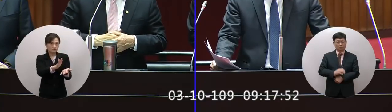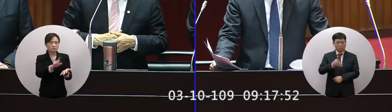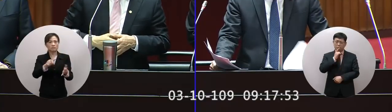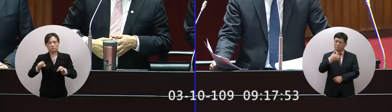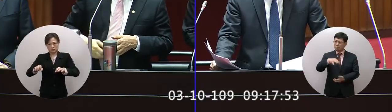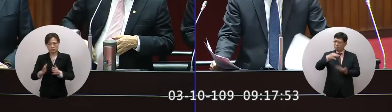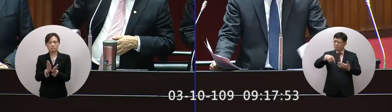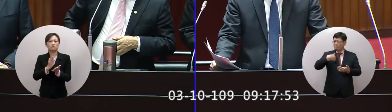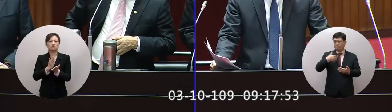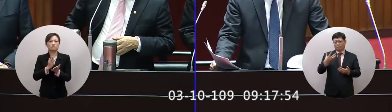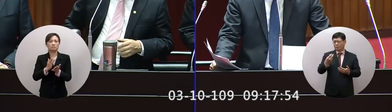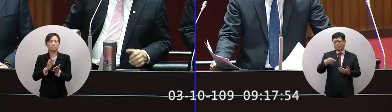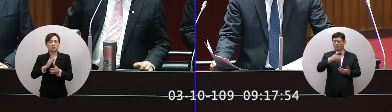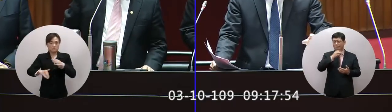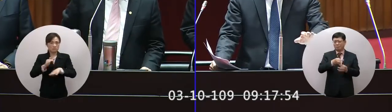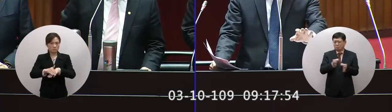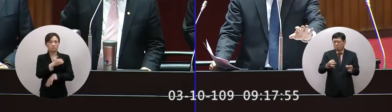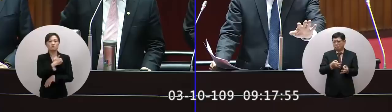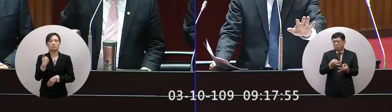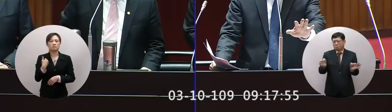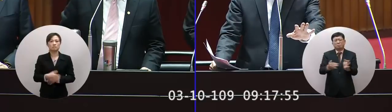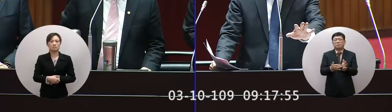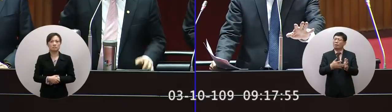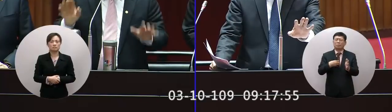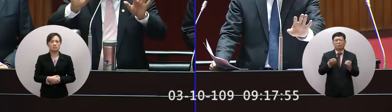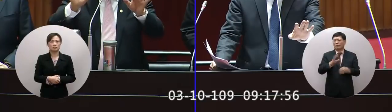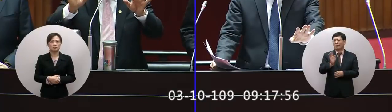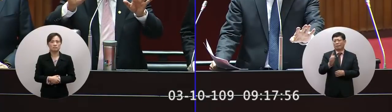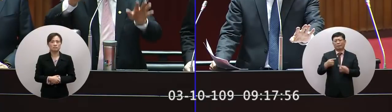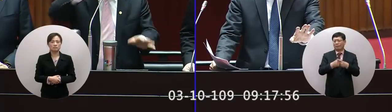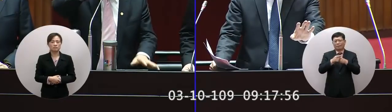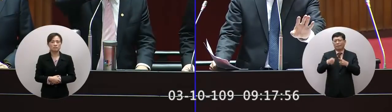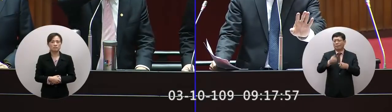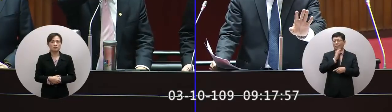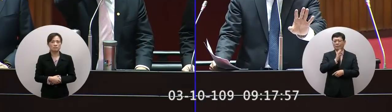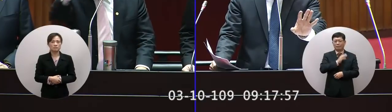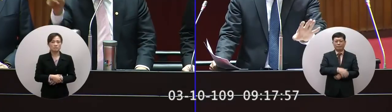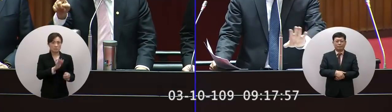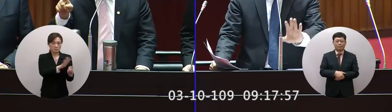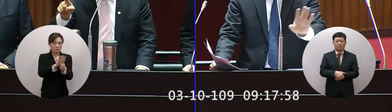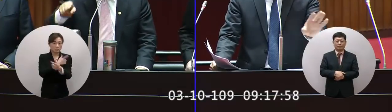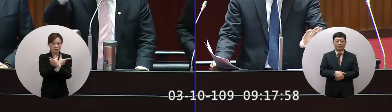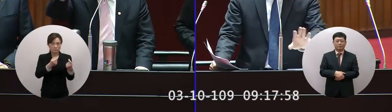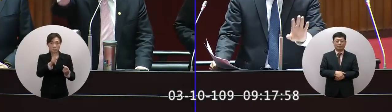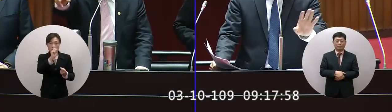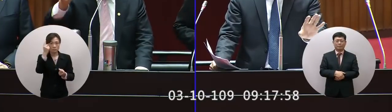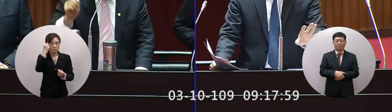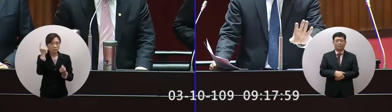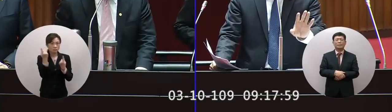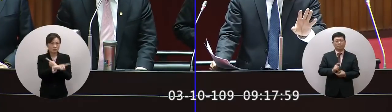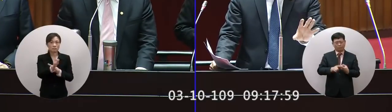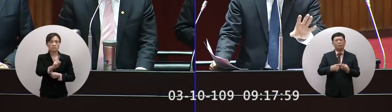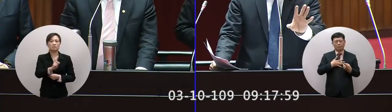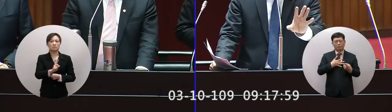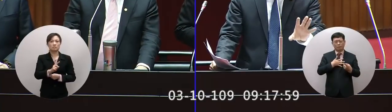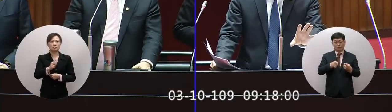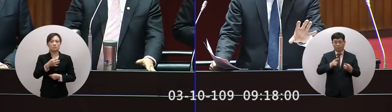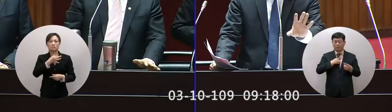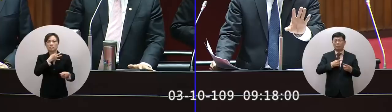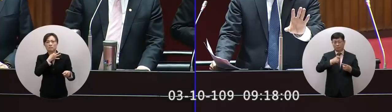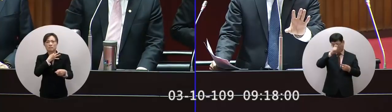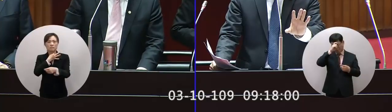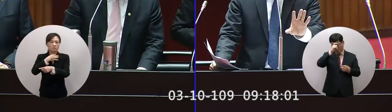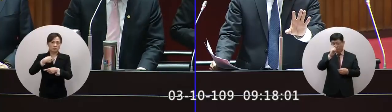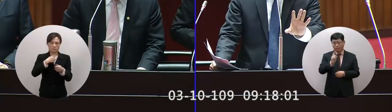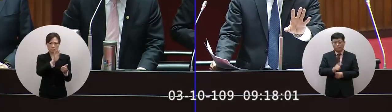是你没有提到对你写雨露均沾了啊，但我不跟你讨论这个， 雨露均沾的意思是受影响的 对 都要帮忙他。 我先希